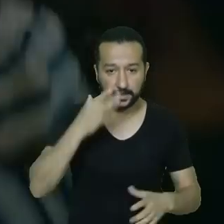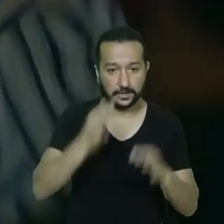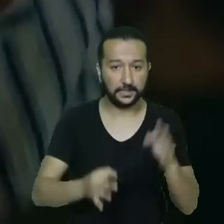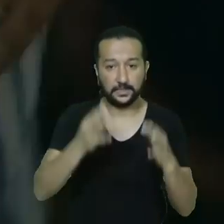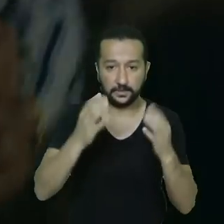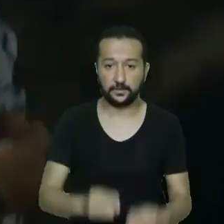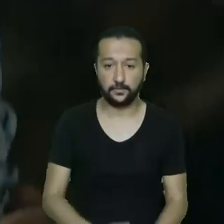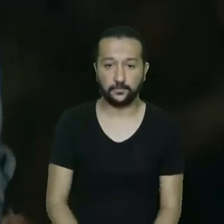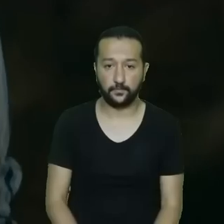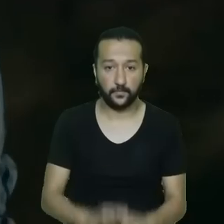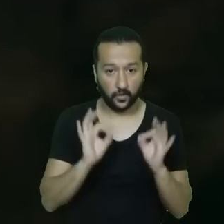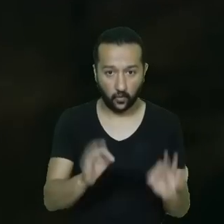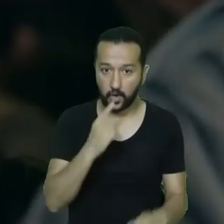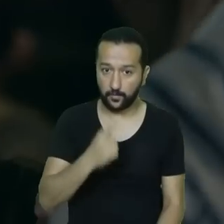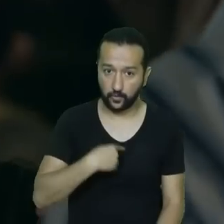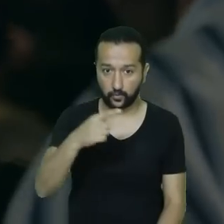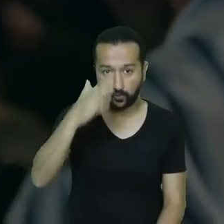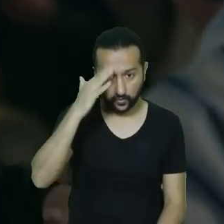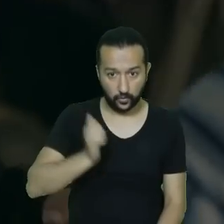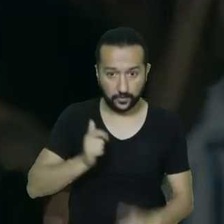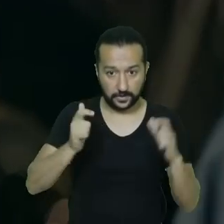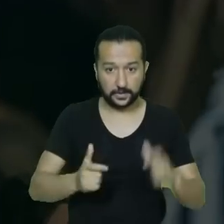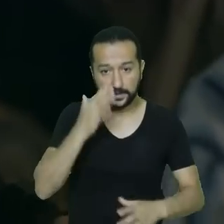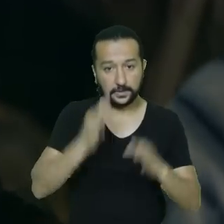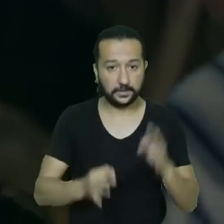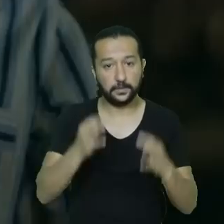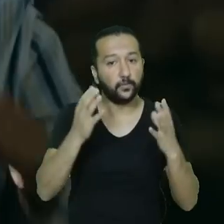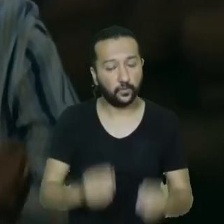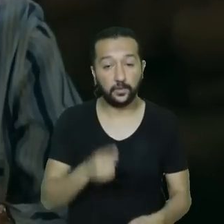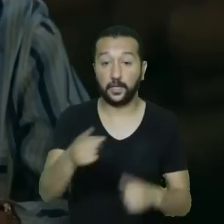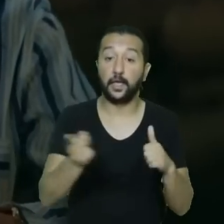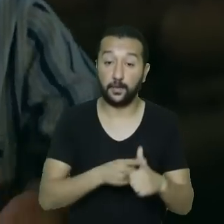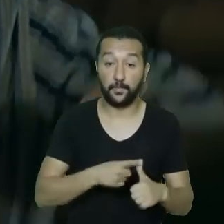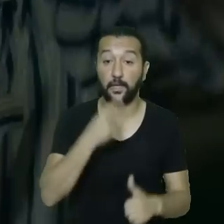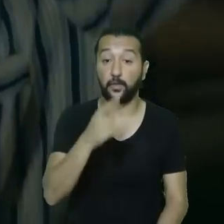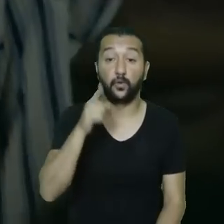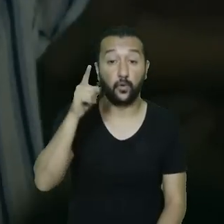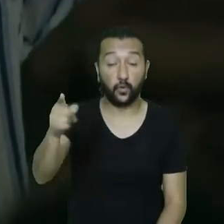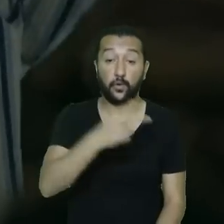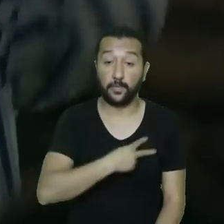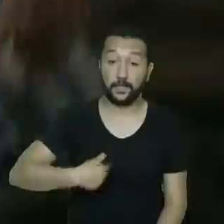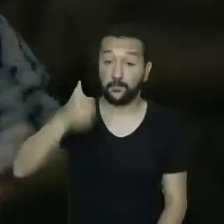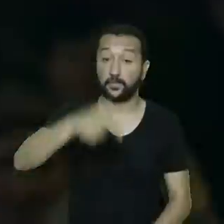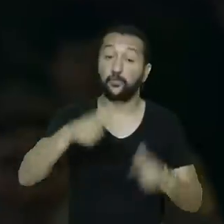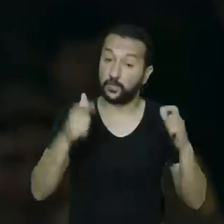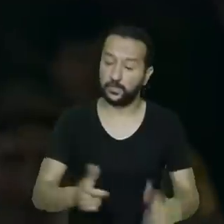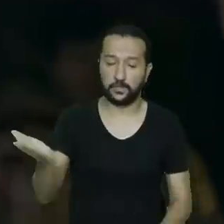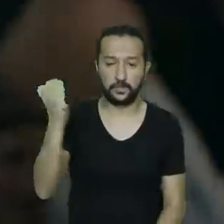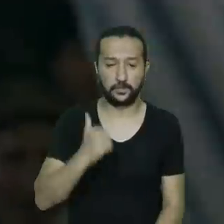inceleyelim. Öyle mi diyor komutanım? Olay yerini mi inceleyelim? İnceleyelim komutanım. Ama o belediye başkanı buraya